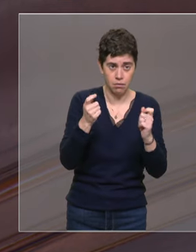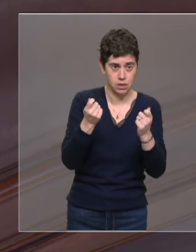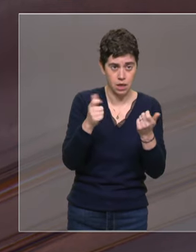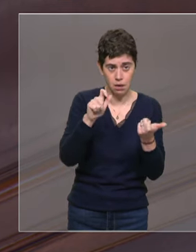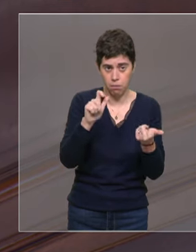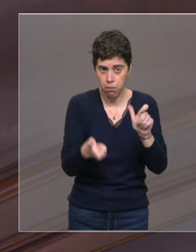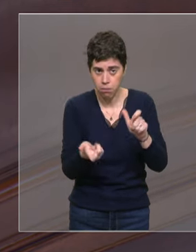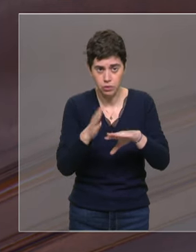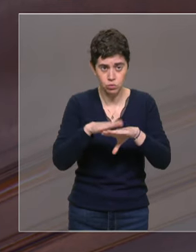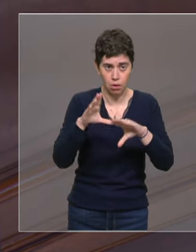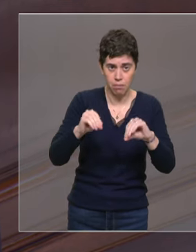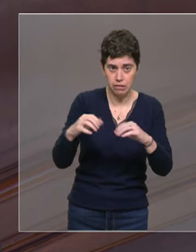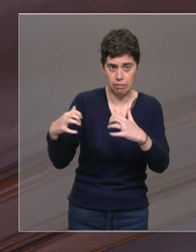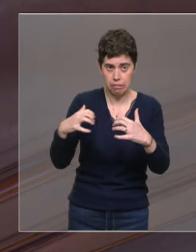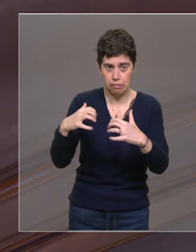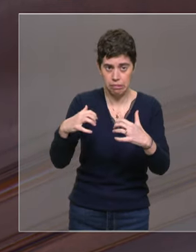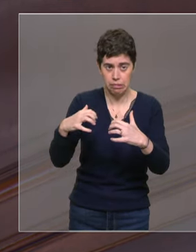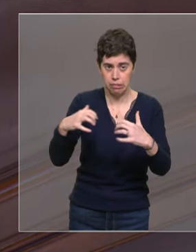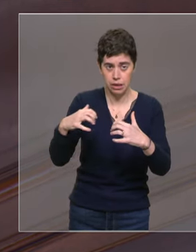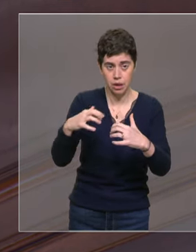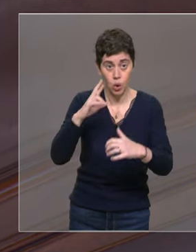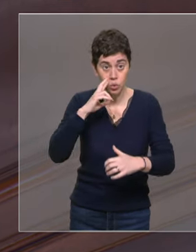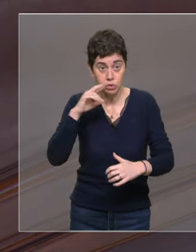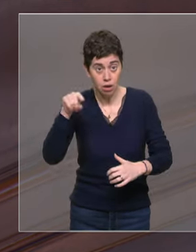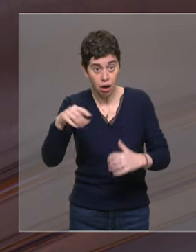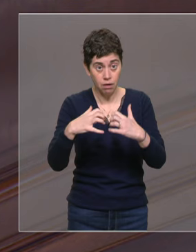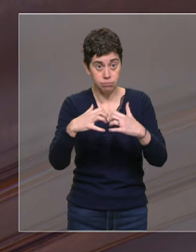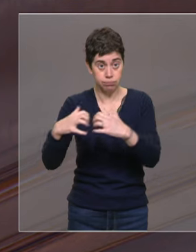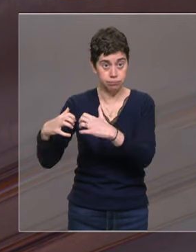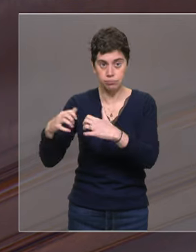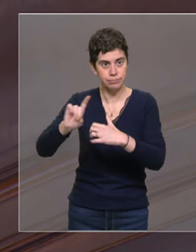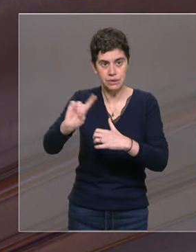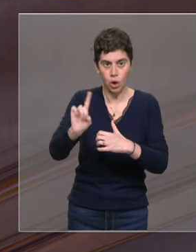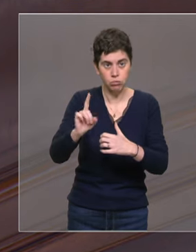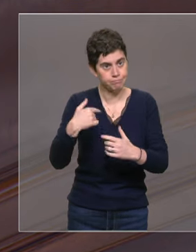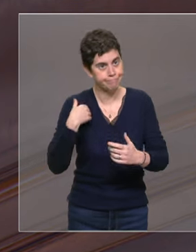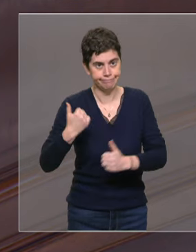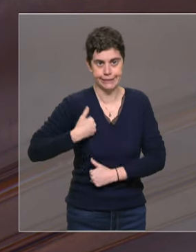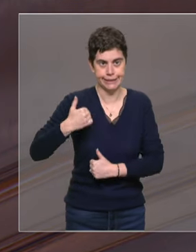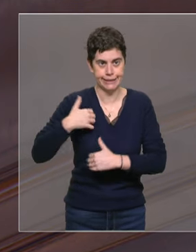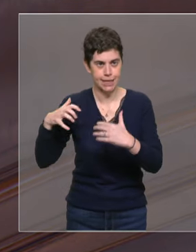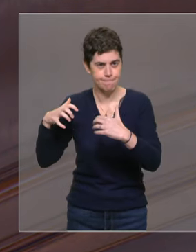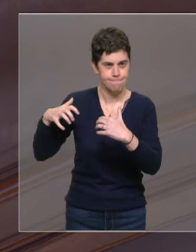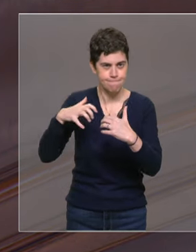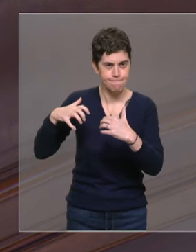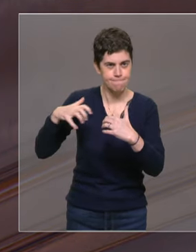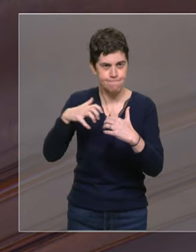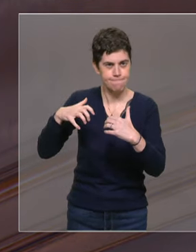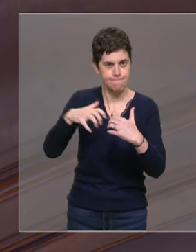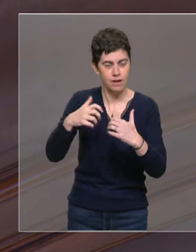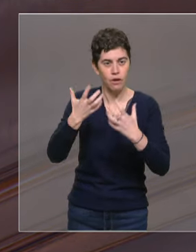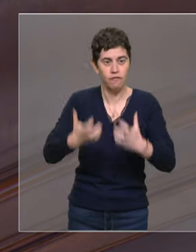le terrain, la Russie n'a aucunement renoncé à ses objectifs militaires. Cela, nous pouvons peut-être le